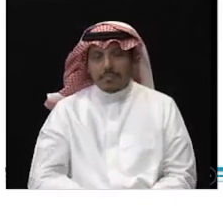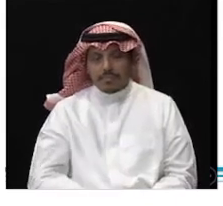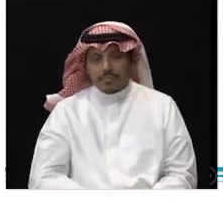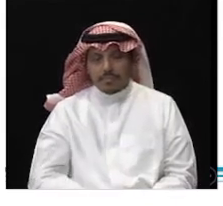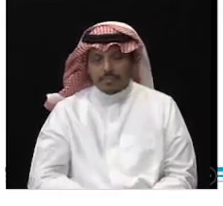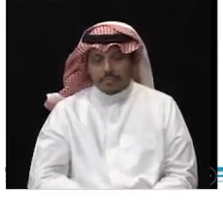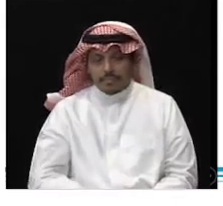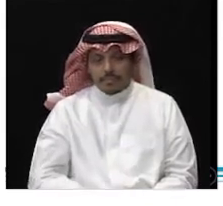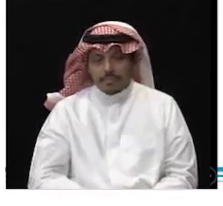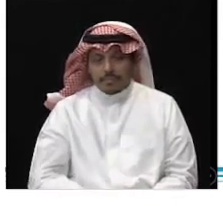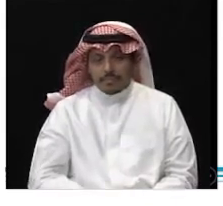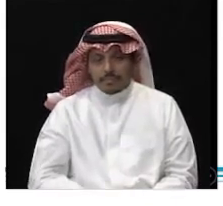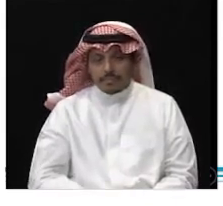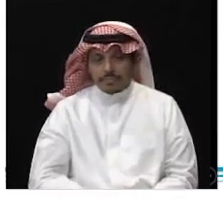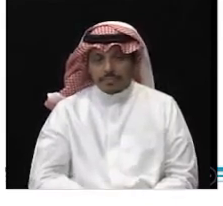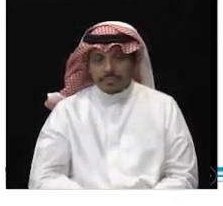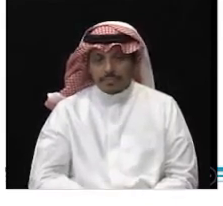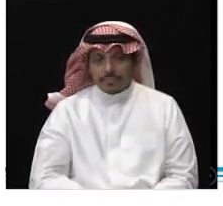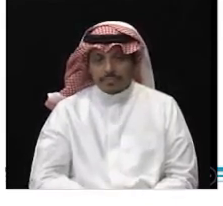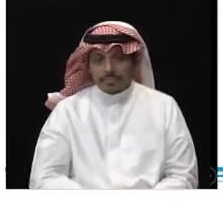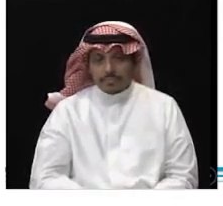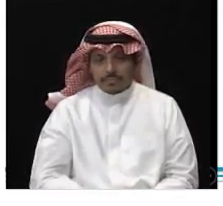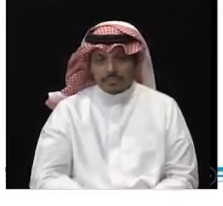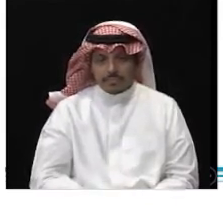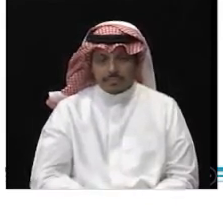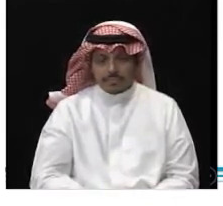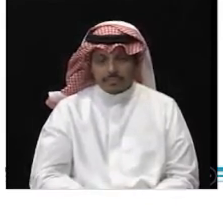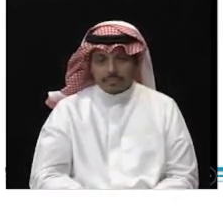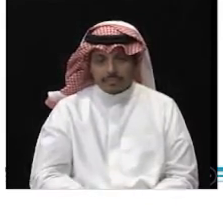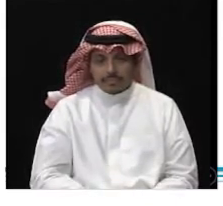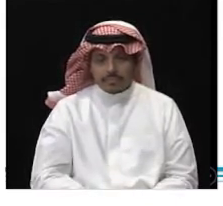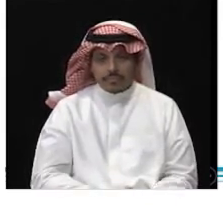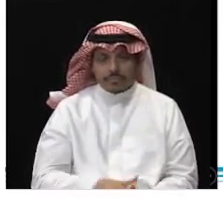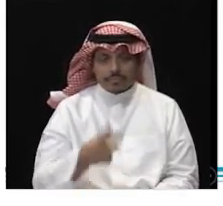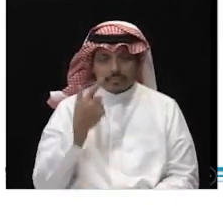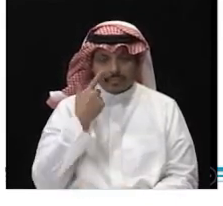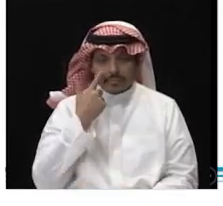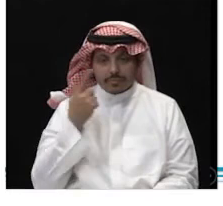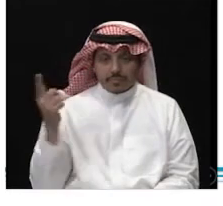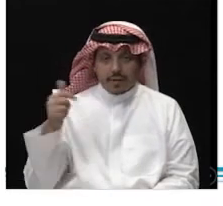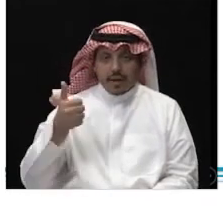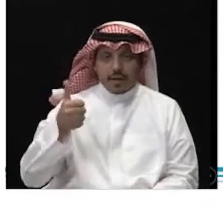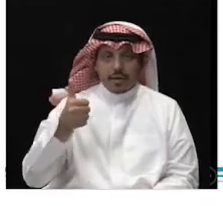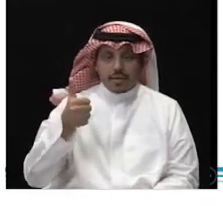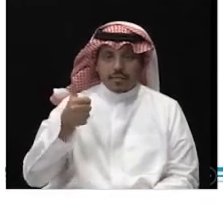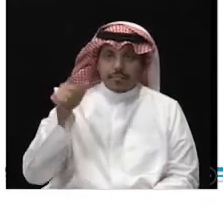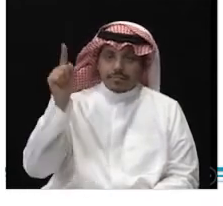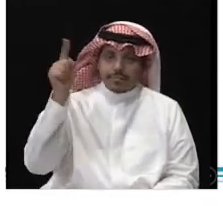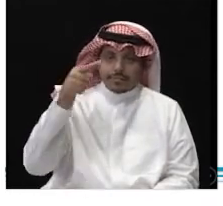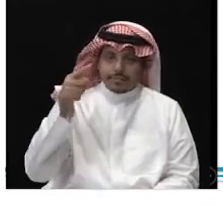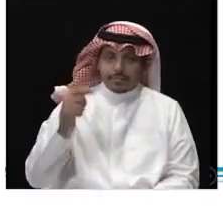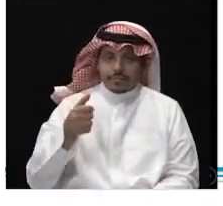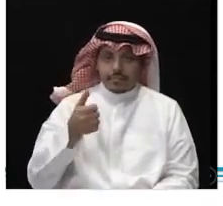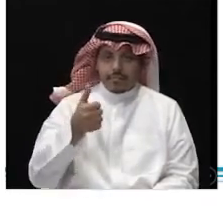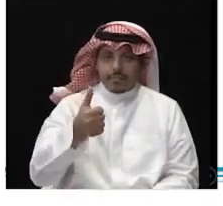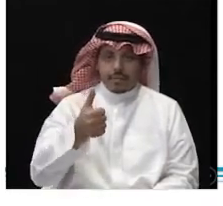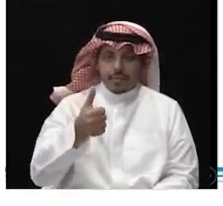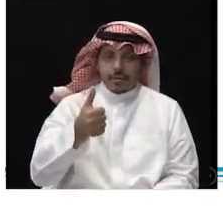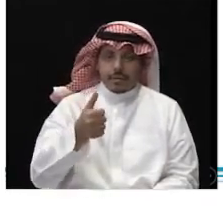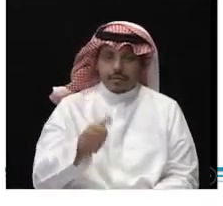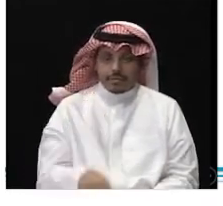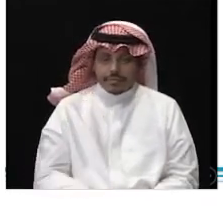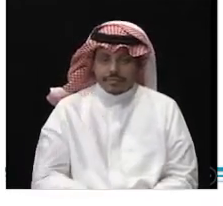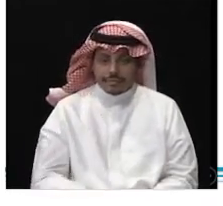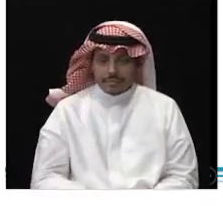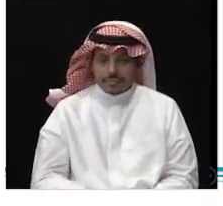تنوين ضم، أحسنتم. إذا لاحظ معي الآن حرف الآ، آ فتحة آ.